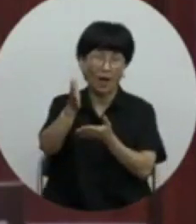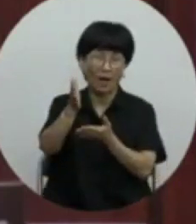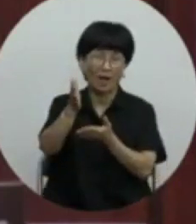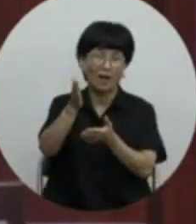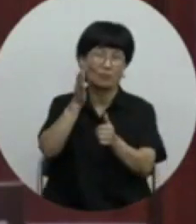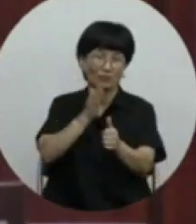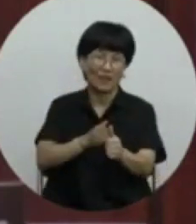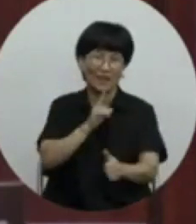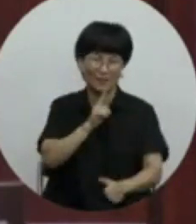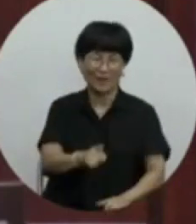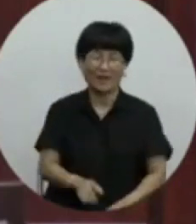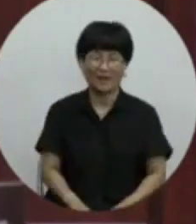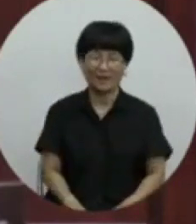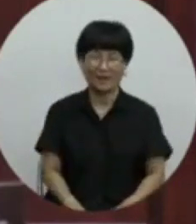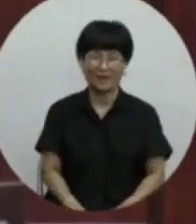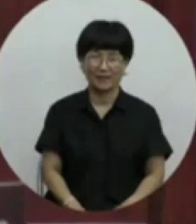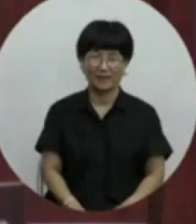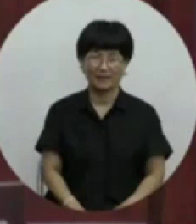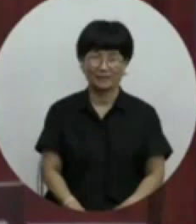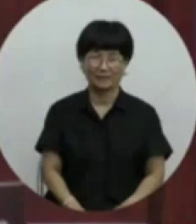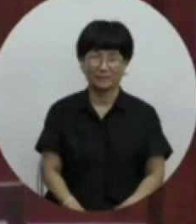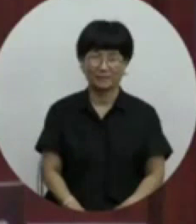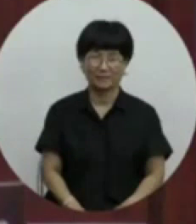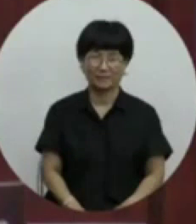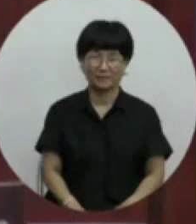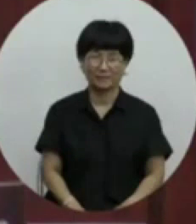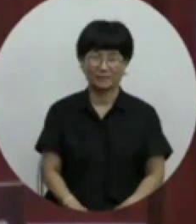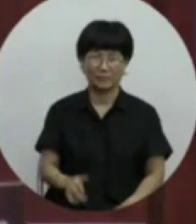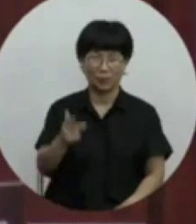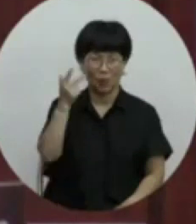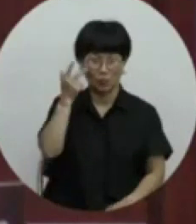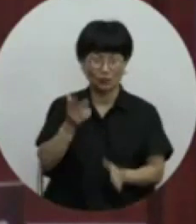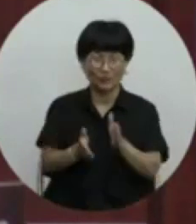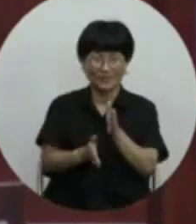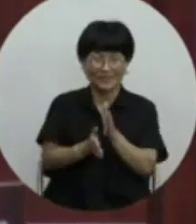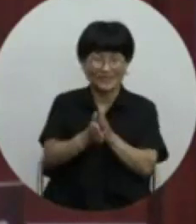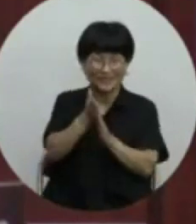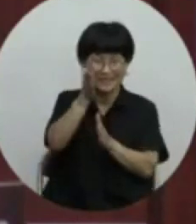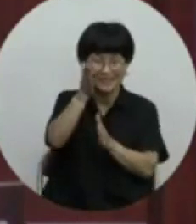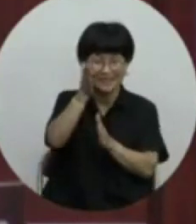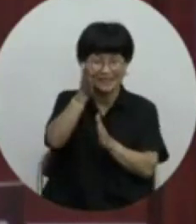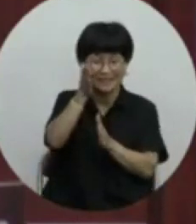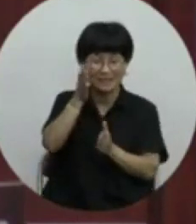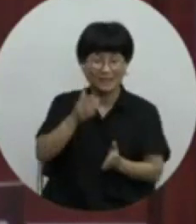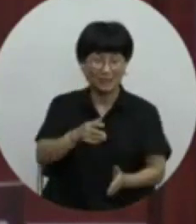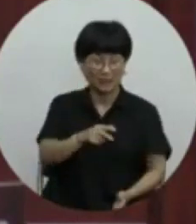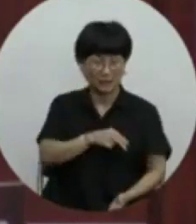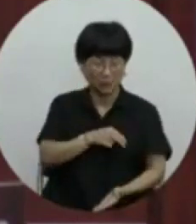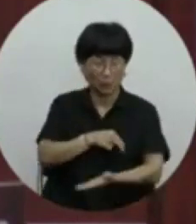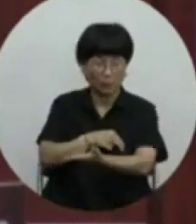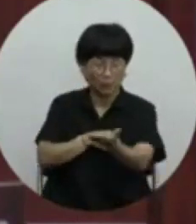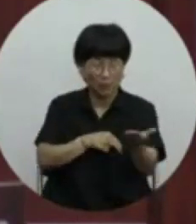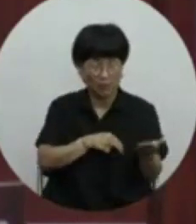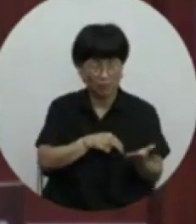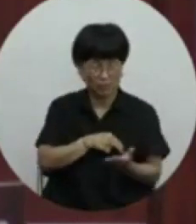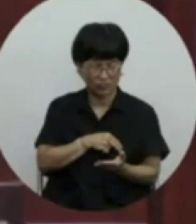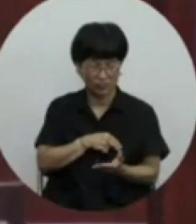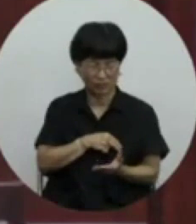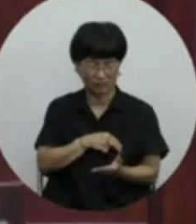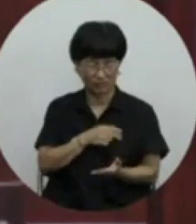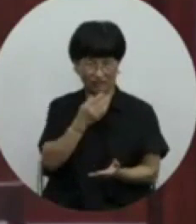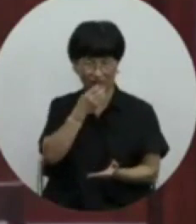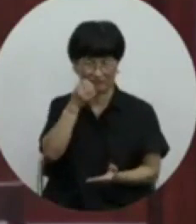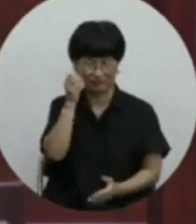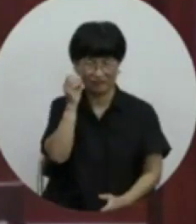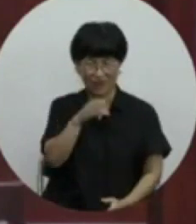사항입니다. 절대 여주시가 시의회를 우롱하고 시민을